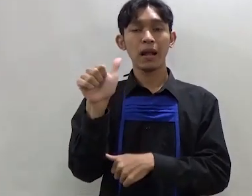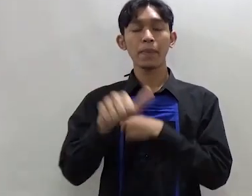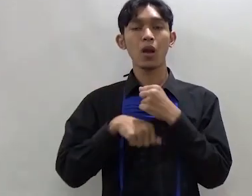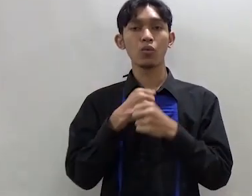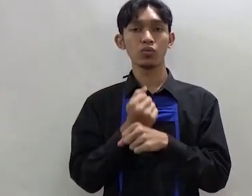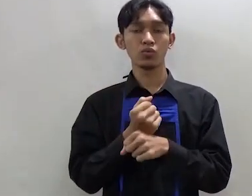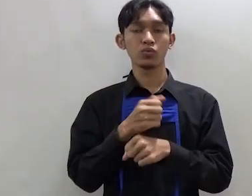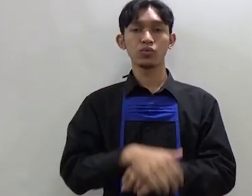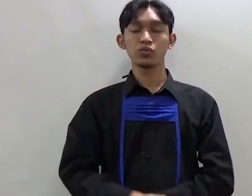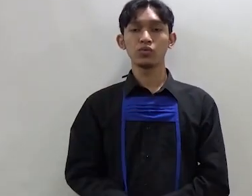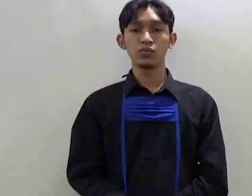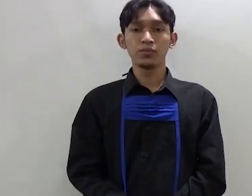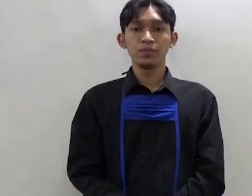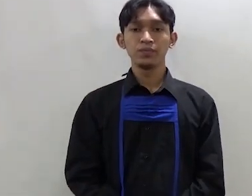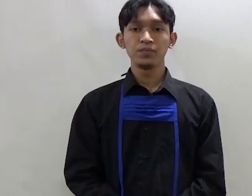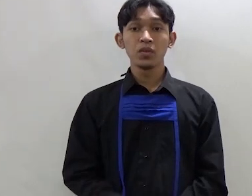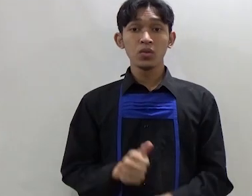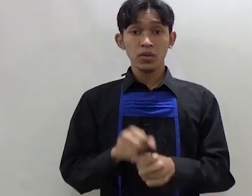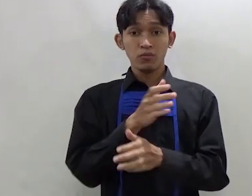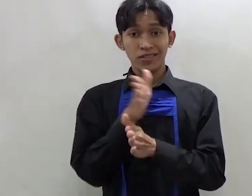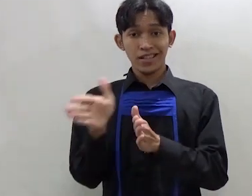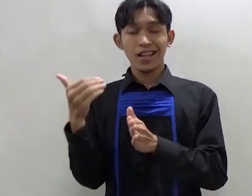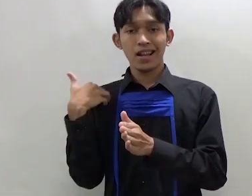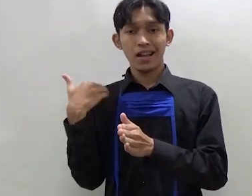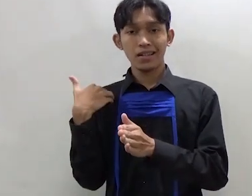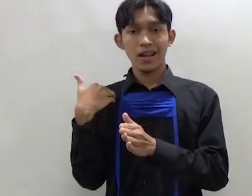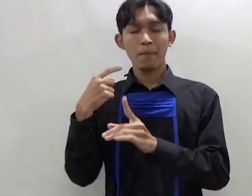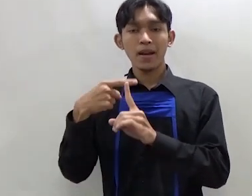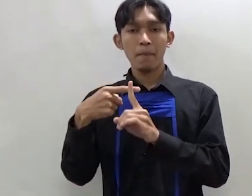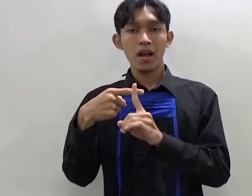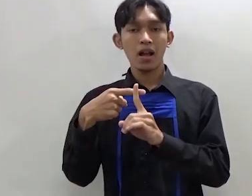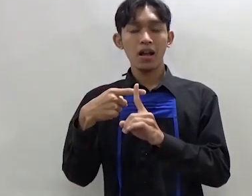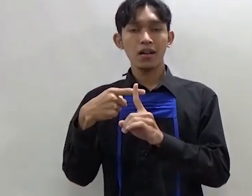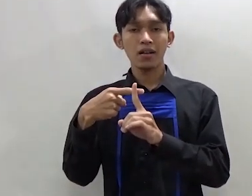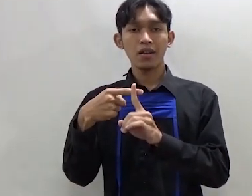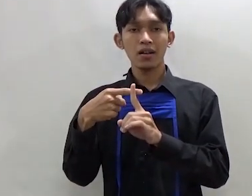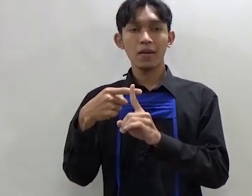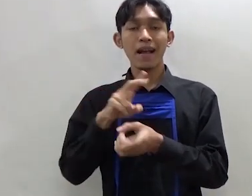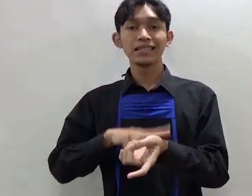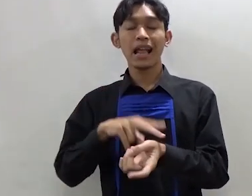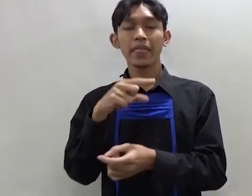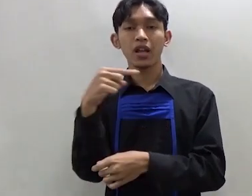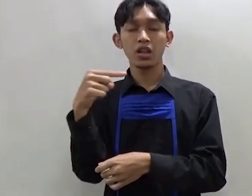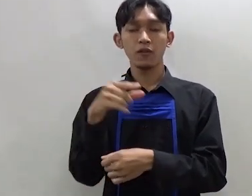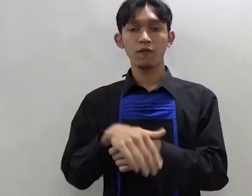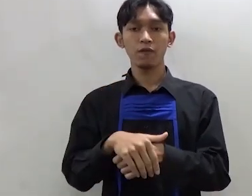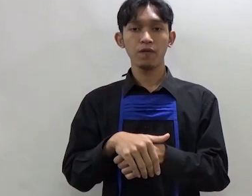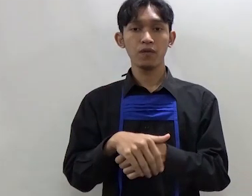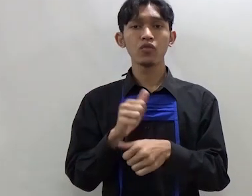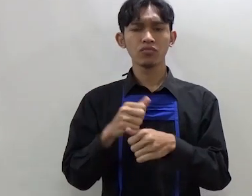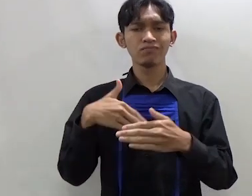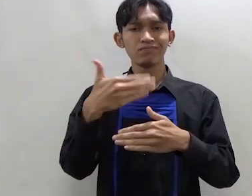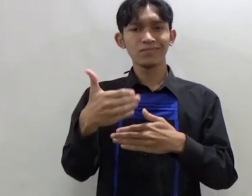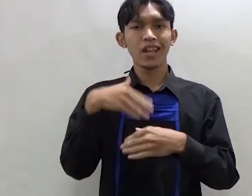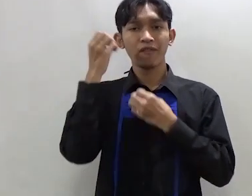dirawat, sehingga sisa bed isolasi yang tersedia ada 118